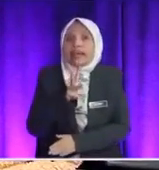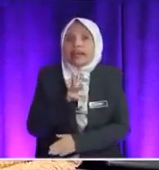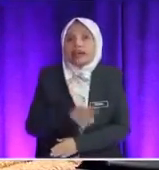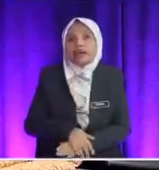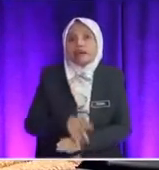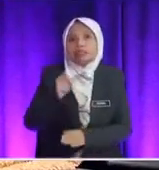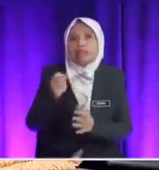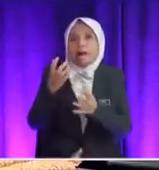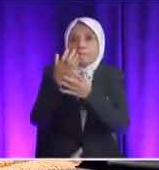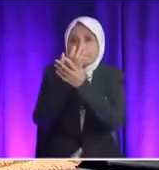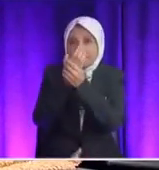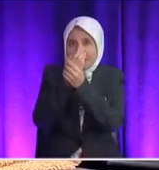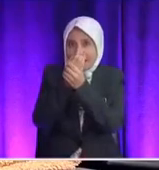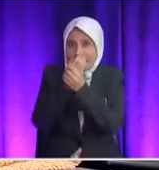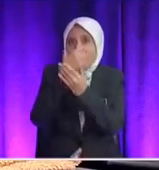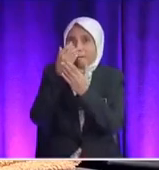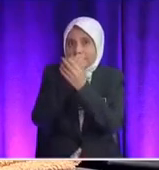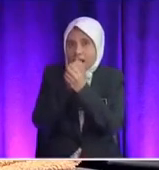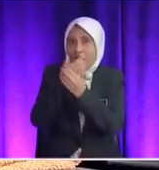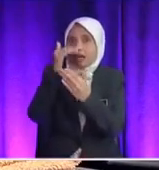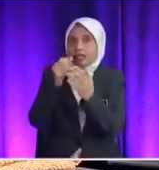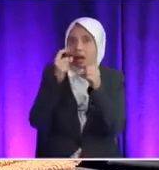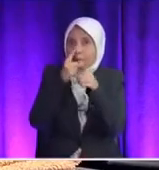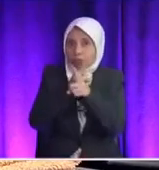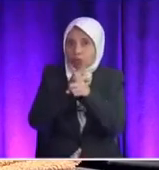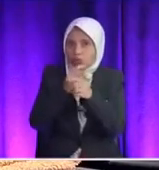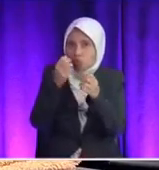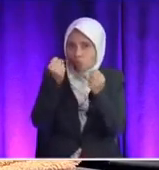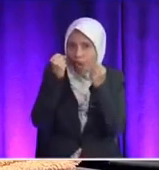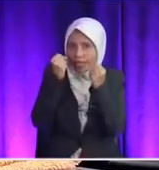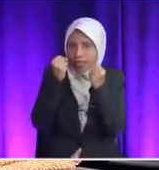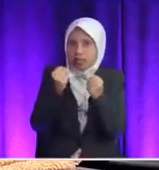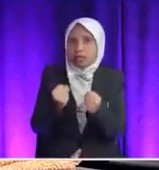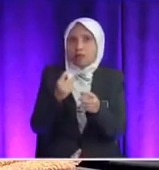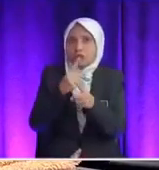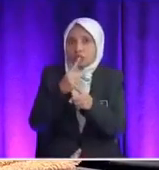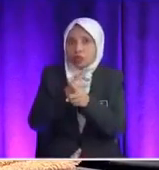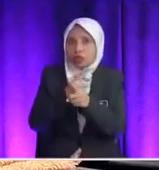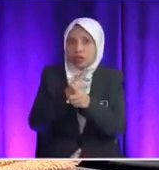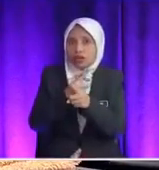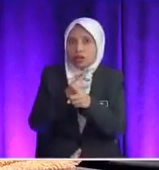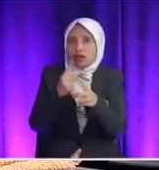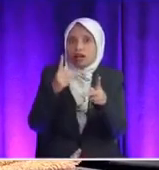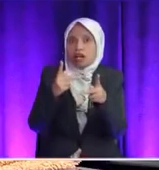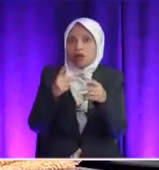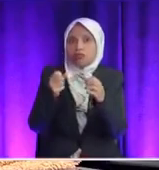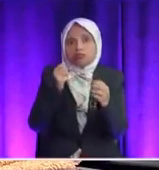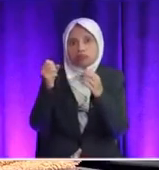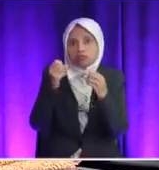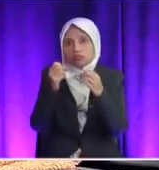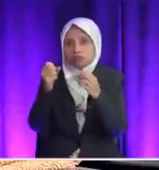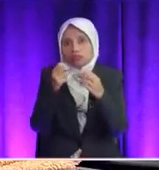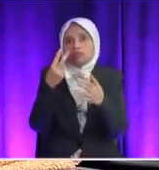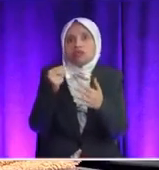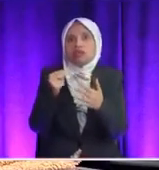fisiknya pegang macam nih acara berpegangan speak with kalau kita pegang begini oh nanti bukanya goyang waktu susah